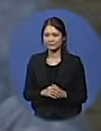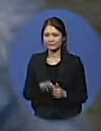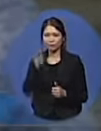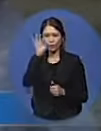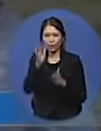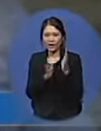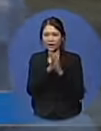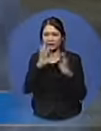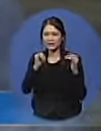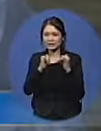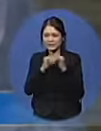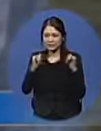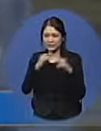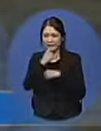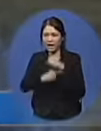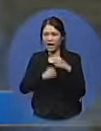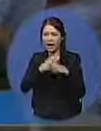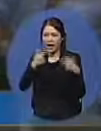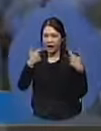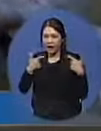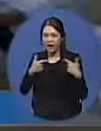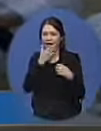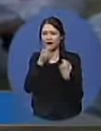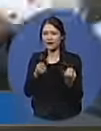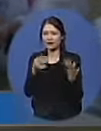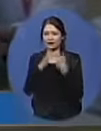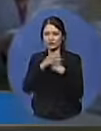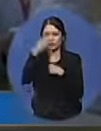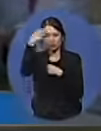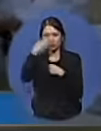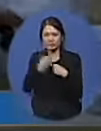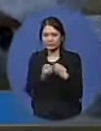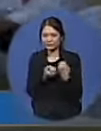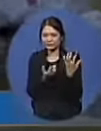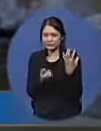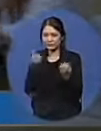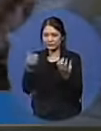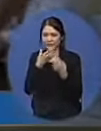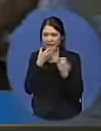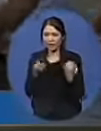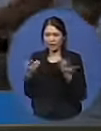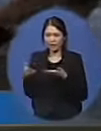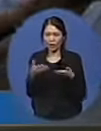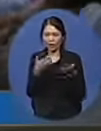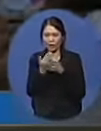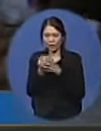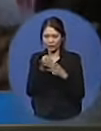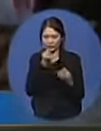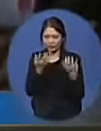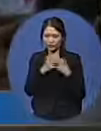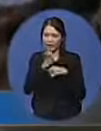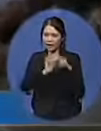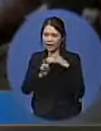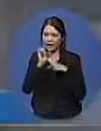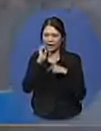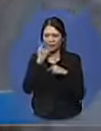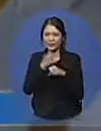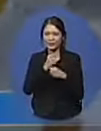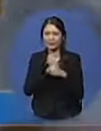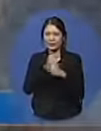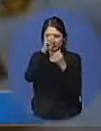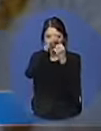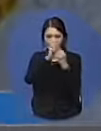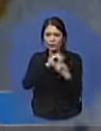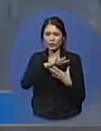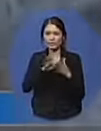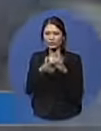포항 시민의 연례 행사로 자리매김한 불빛 축제는 거리 공연의 다양화와 불꽃 연출 강화, 지역의 전통